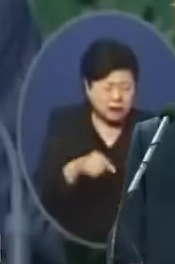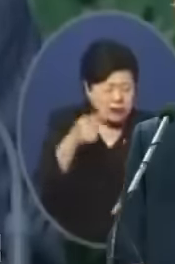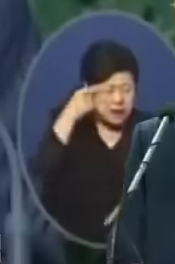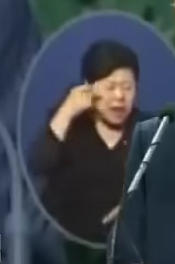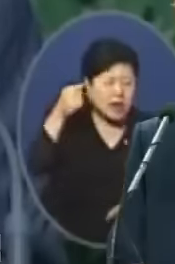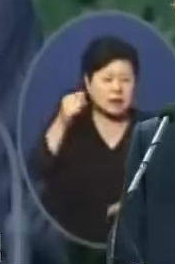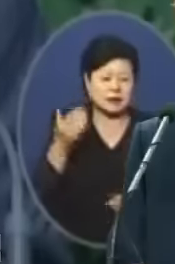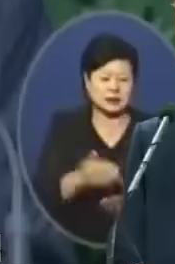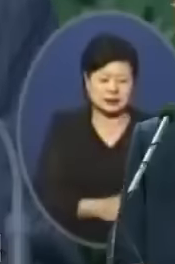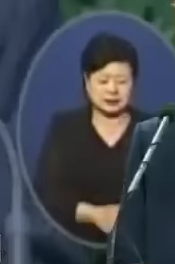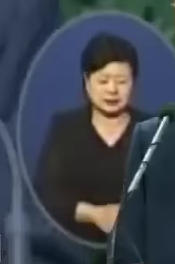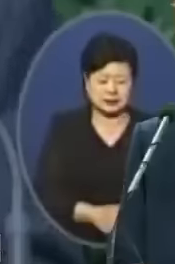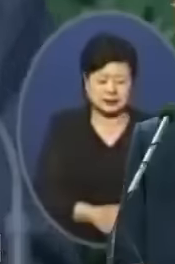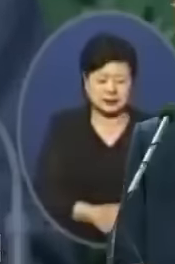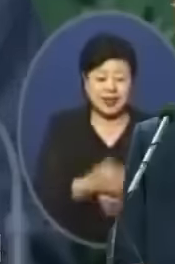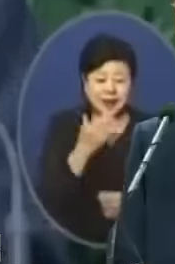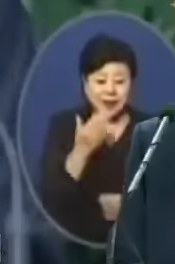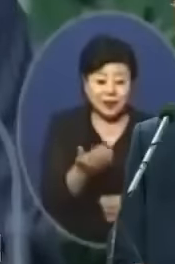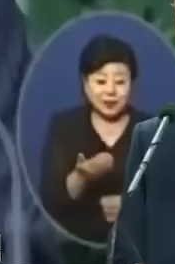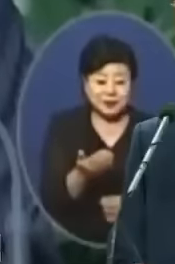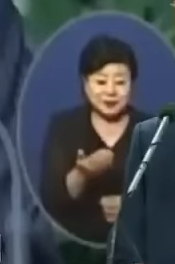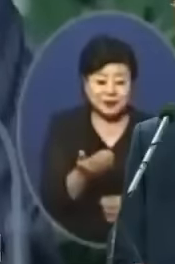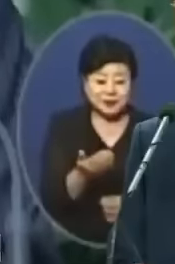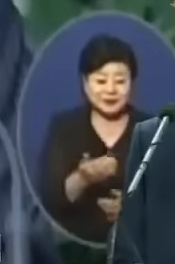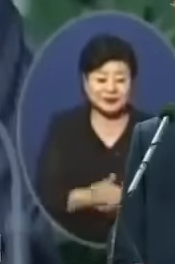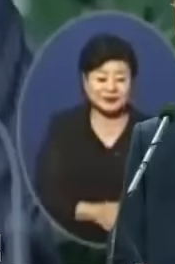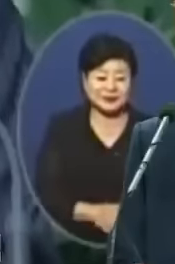하는 것입니다. 여러분,